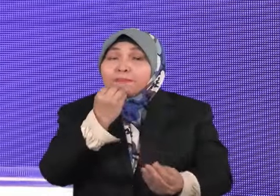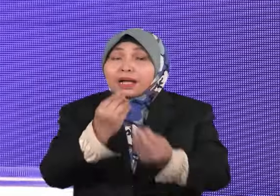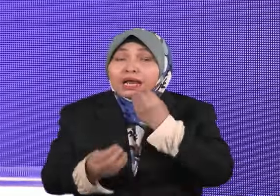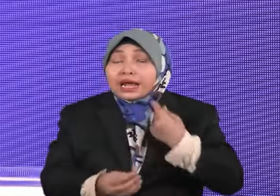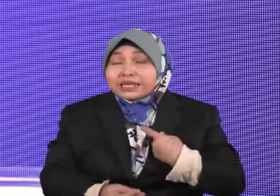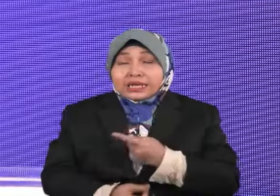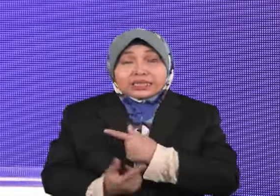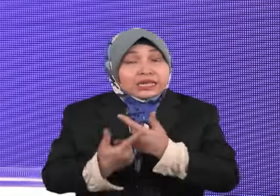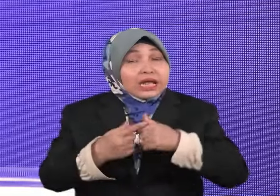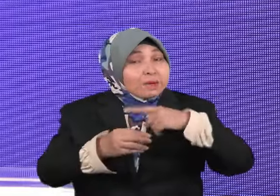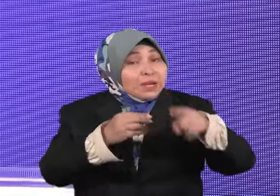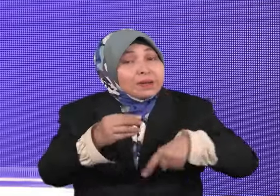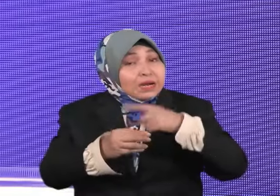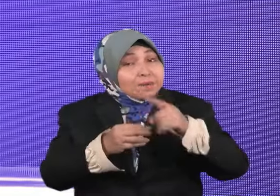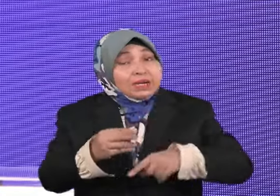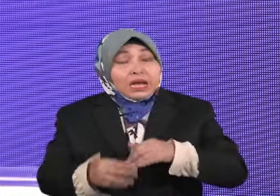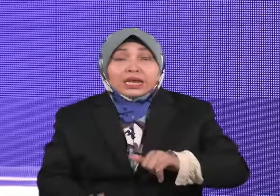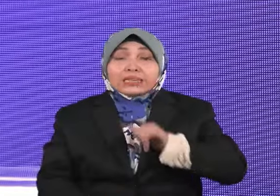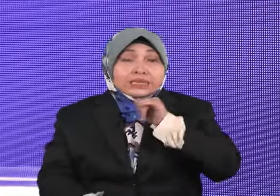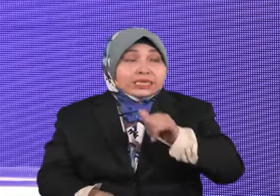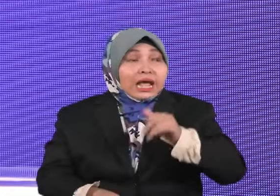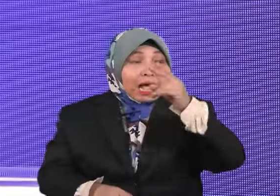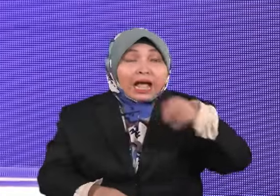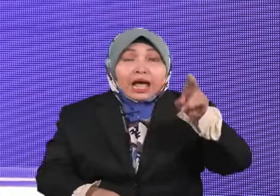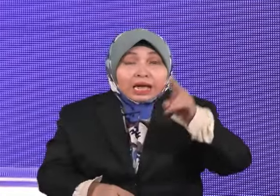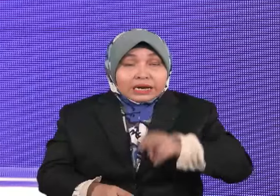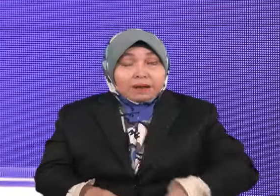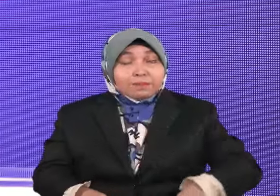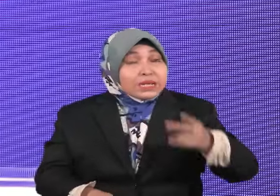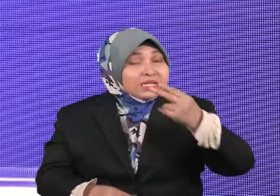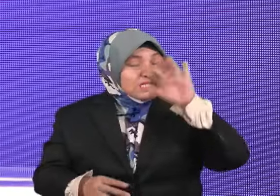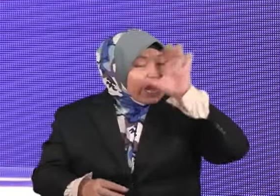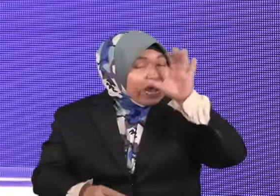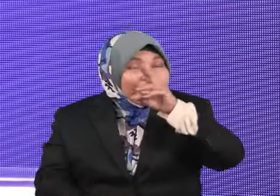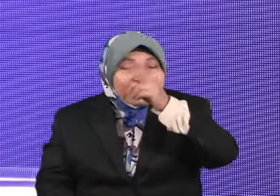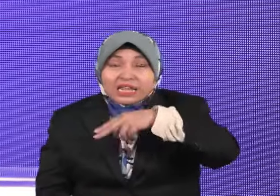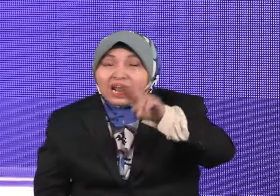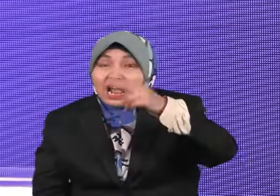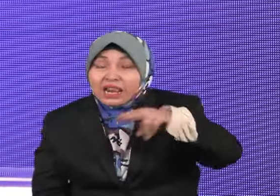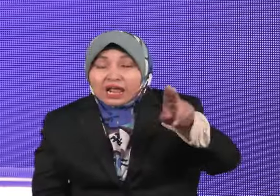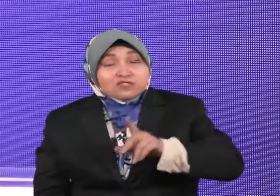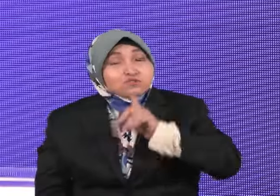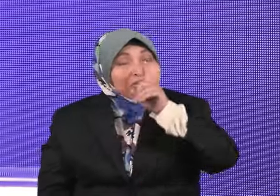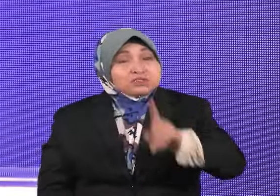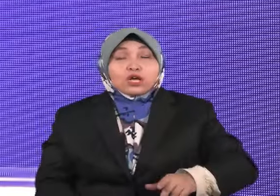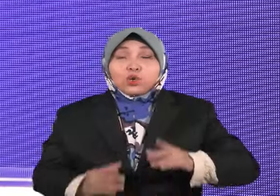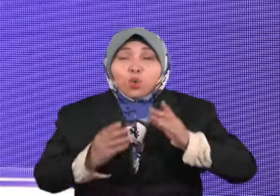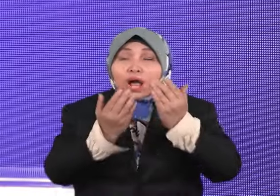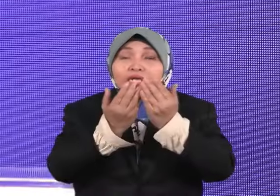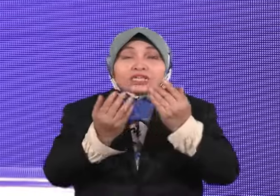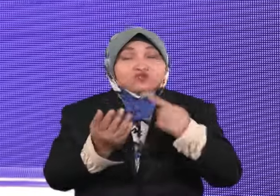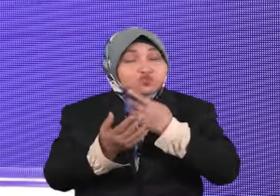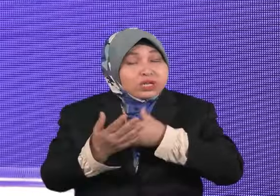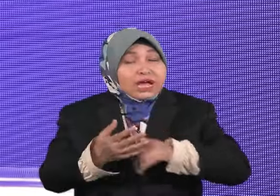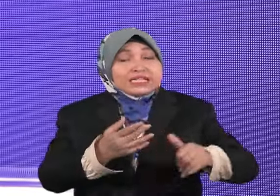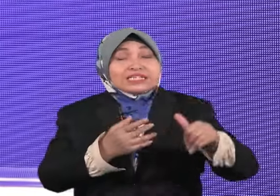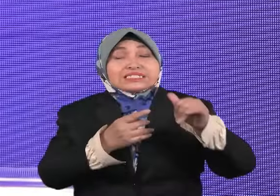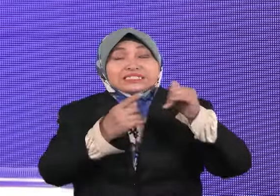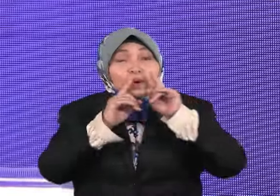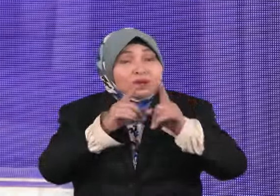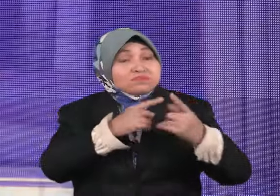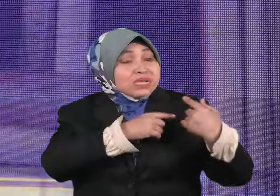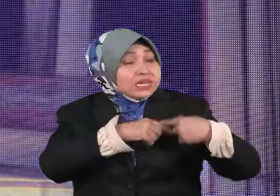daripada perkara-perkara yang tidak haram, ya, menjadi yang halal, maka sebenarnya doa kita sudah dijawab. Ya, sedang dijawab oleh